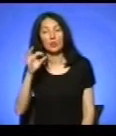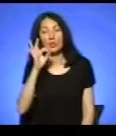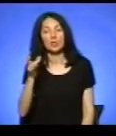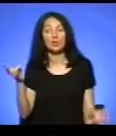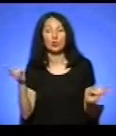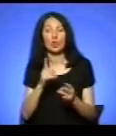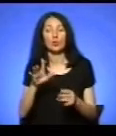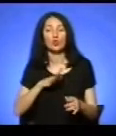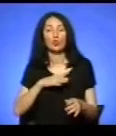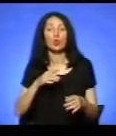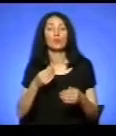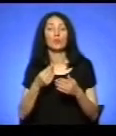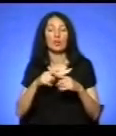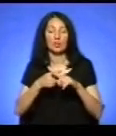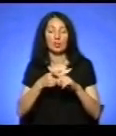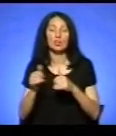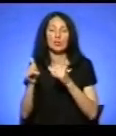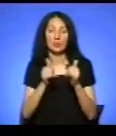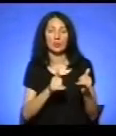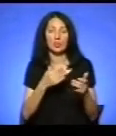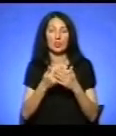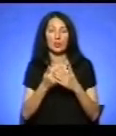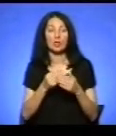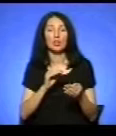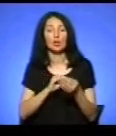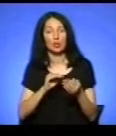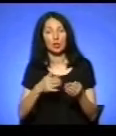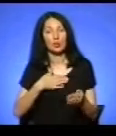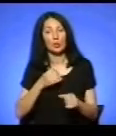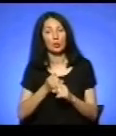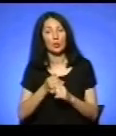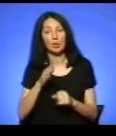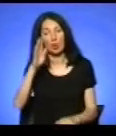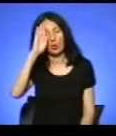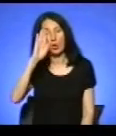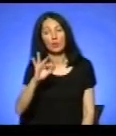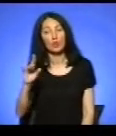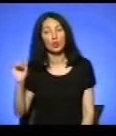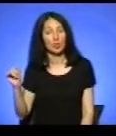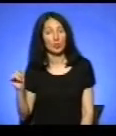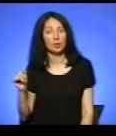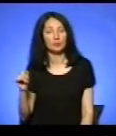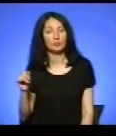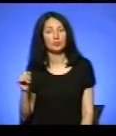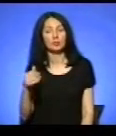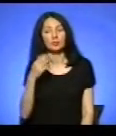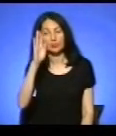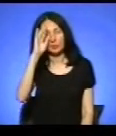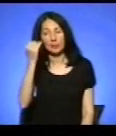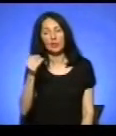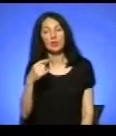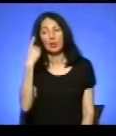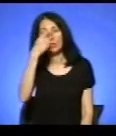забезпечення. От, на прикладі, в сюжет ми робили, це пан Володимир, він